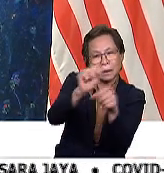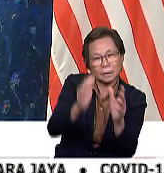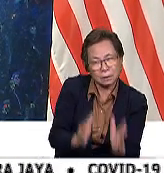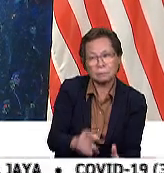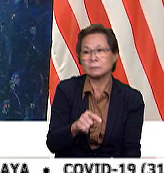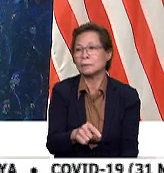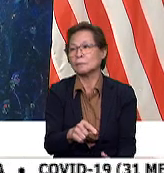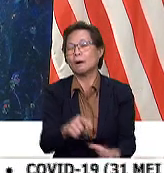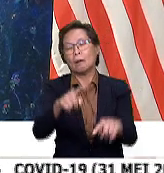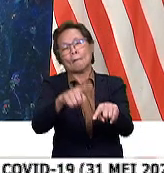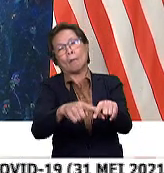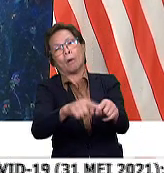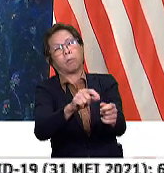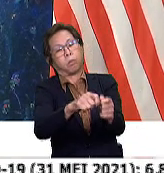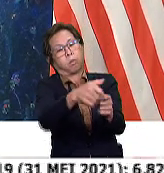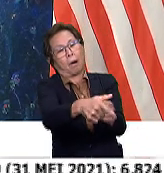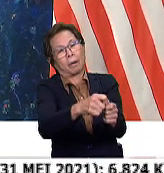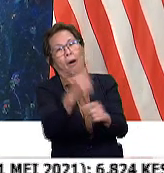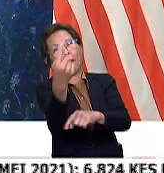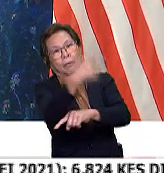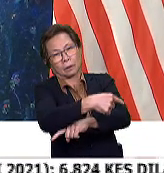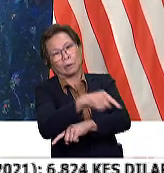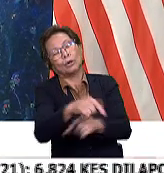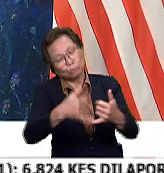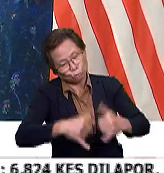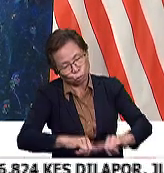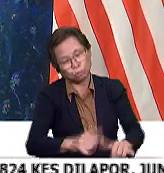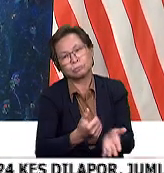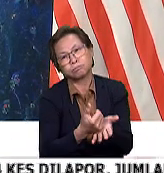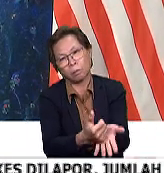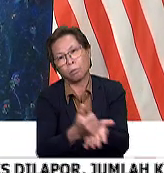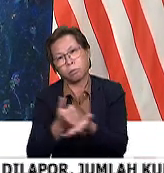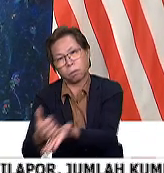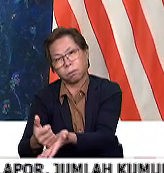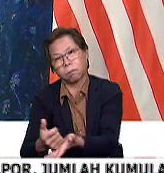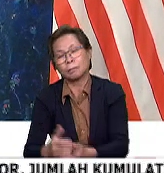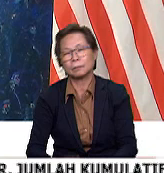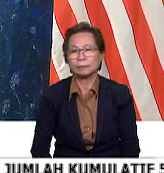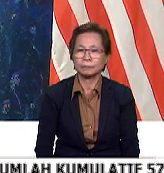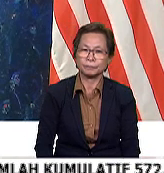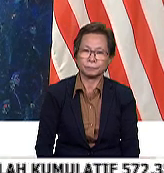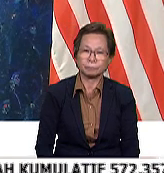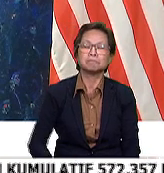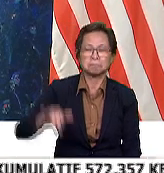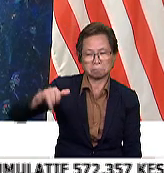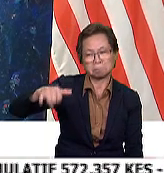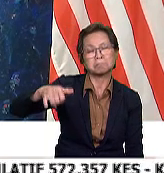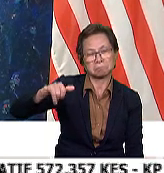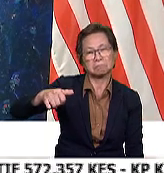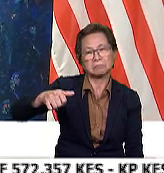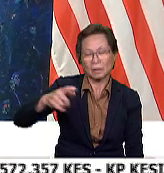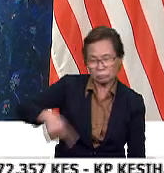yang bergantung pada upah harian dapat terus dibantu Hai tidak dinafikan